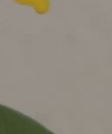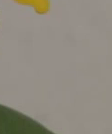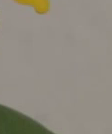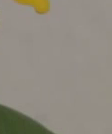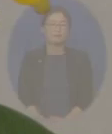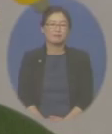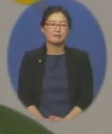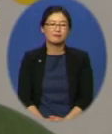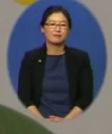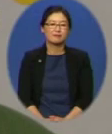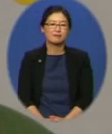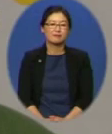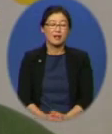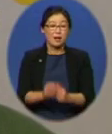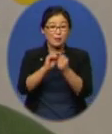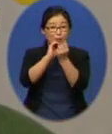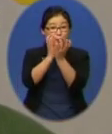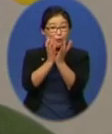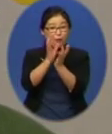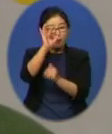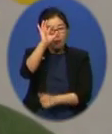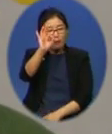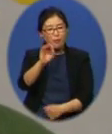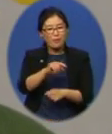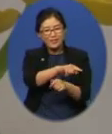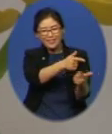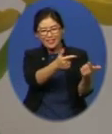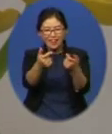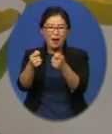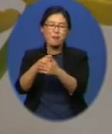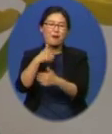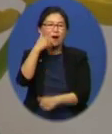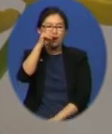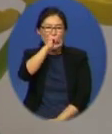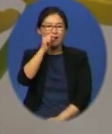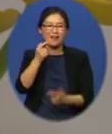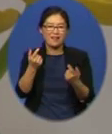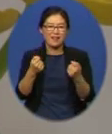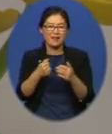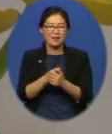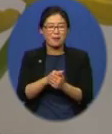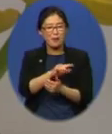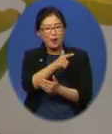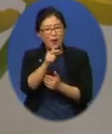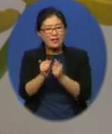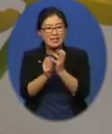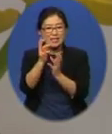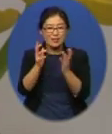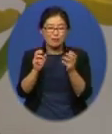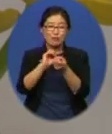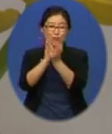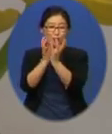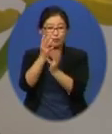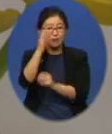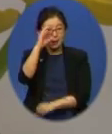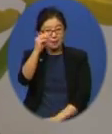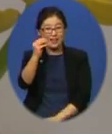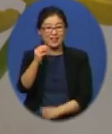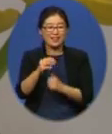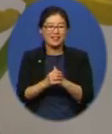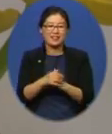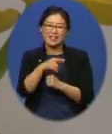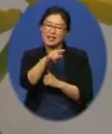꽃을 보고 싫어하는 사람은 없겠지요? 지금까지 많은 작품들을 만나봤는데 야생화의 진정한